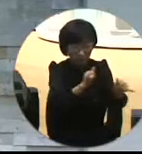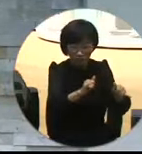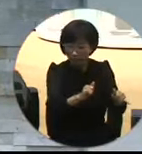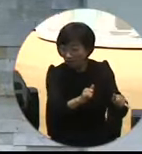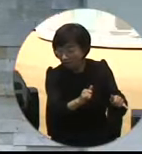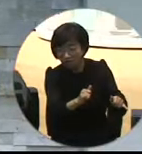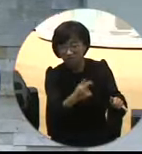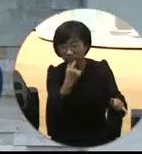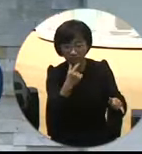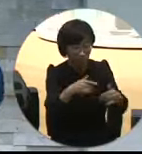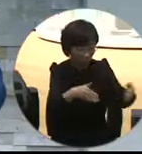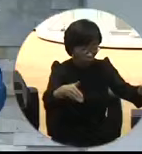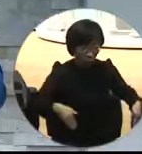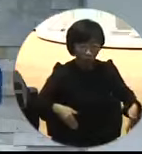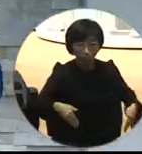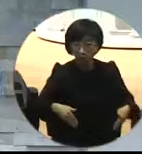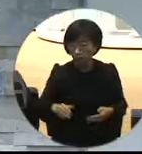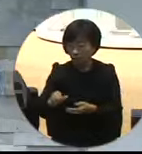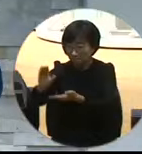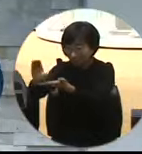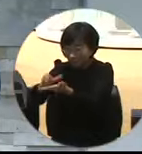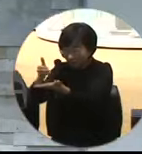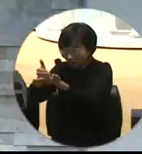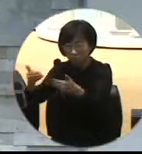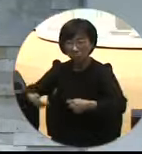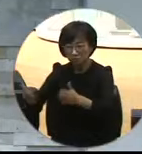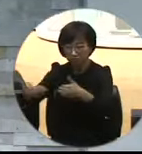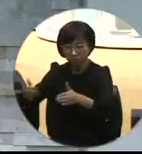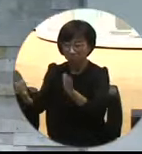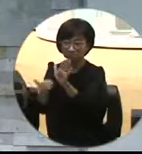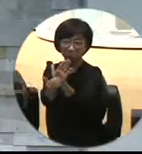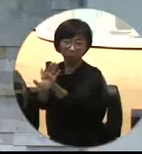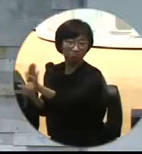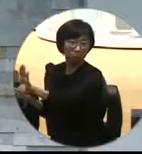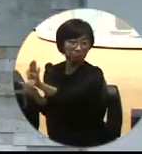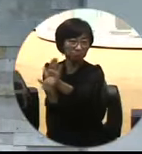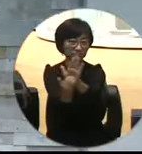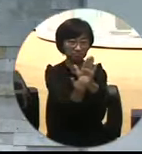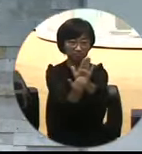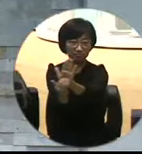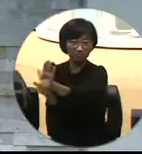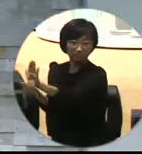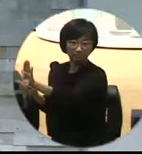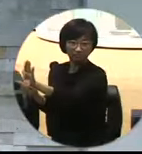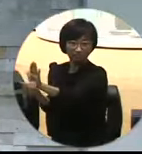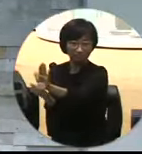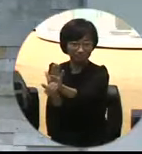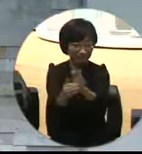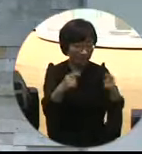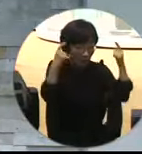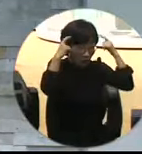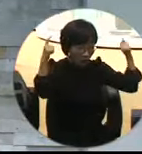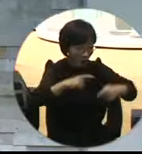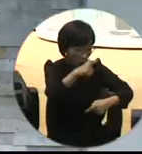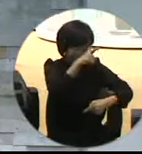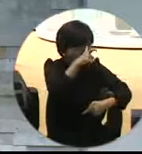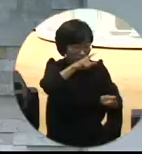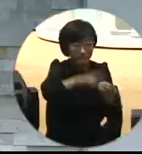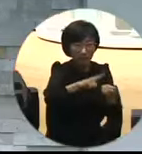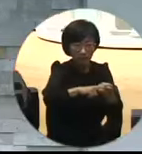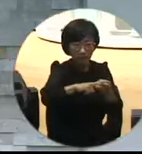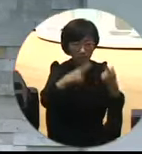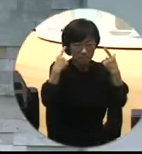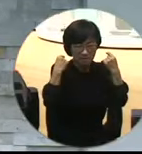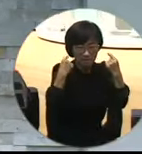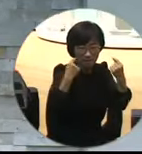않아. 새로운 메시아가 왔는데 전혀 받아들이지 않아. 딱 자기가 가지고 있던 어려서부터 배우고 가진 그 고정관념이 딱